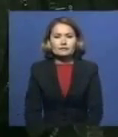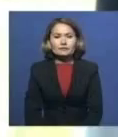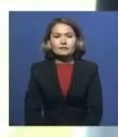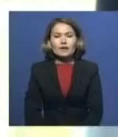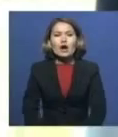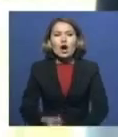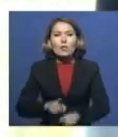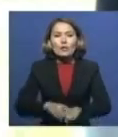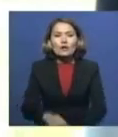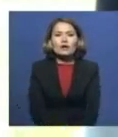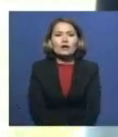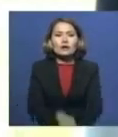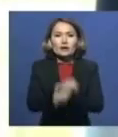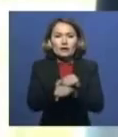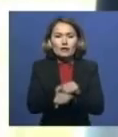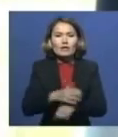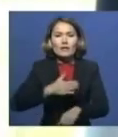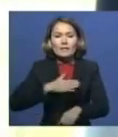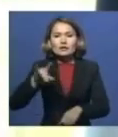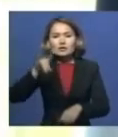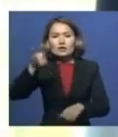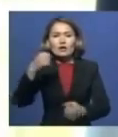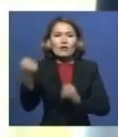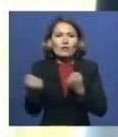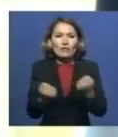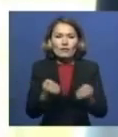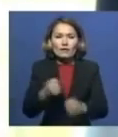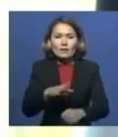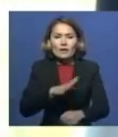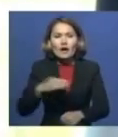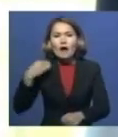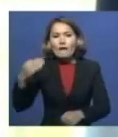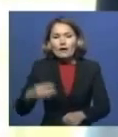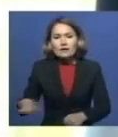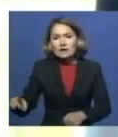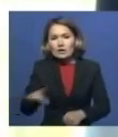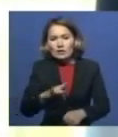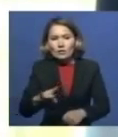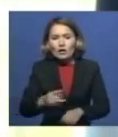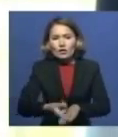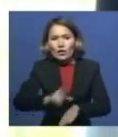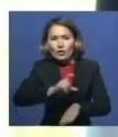Бұл ереуіл негізі жоқ, себепсіз бас көтеру. Мұндай әрекет Францияға ешбір абырой әкелмейді.